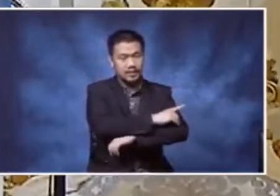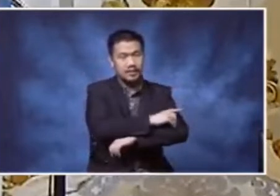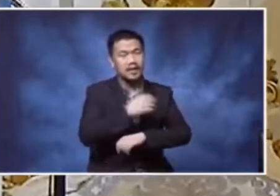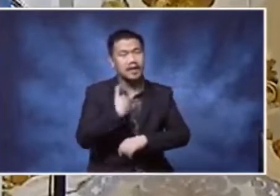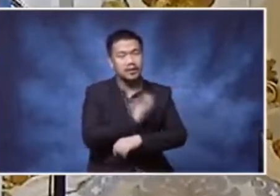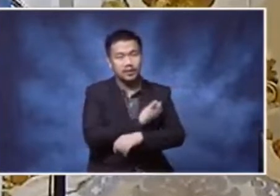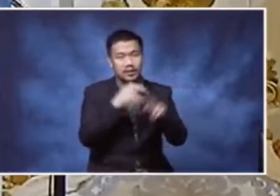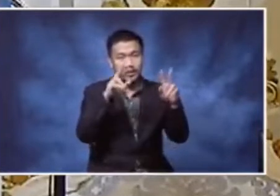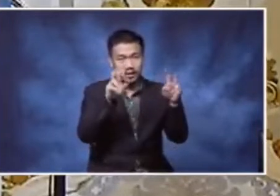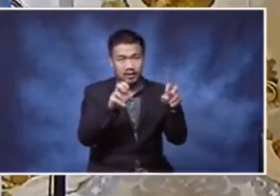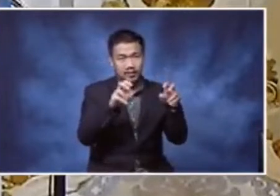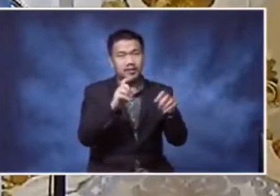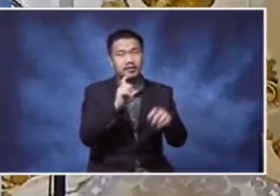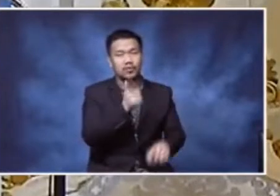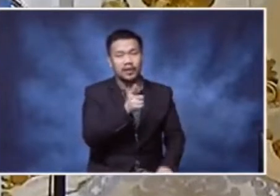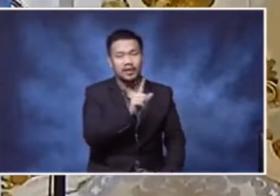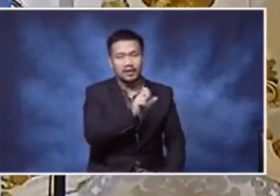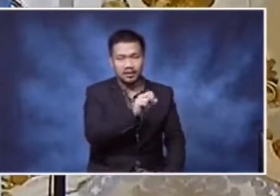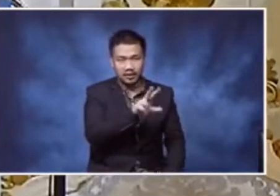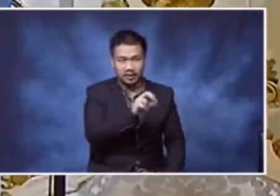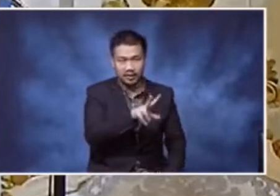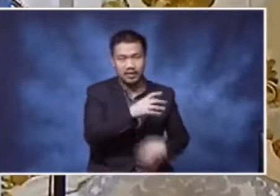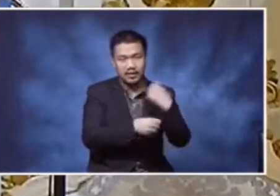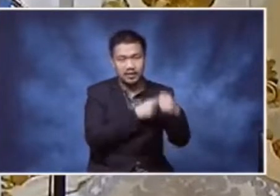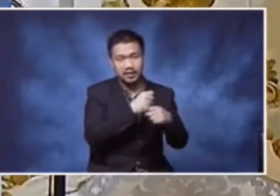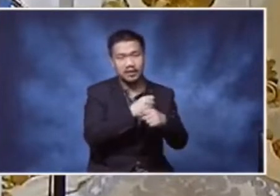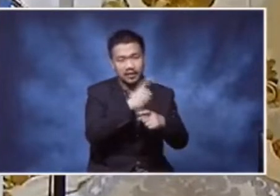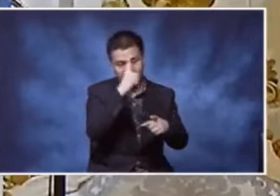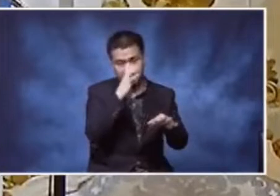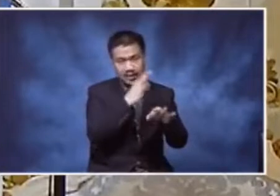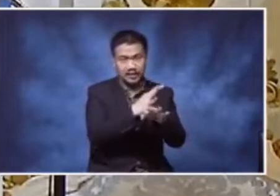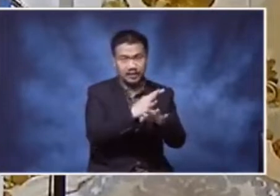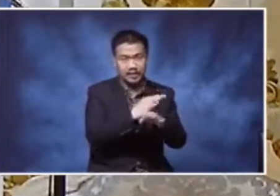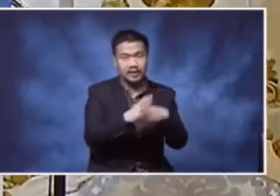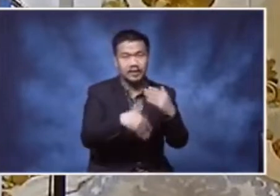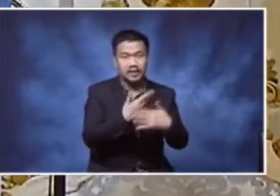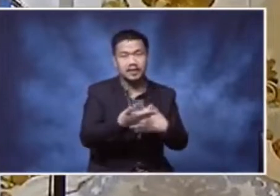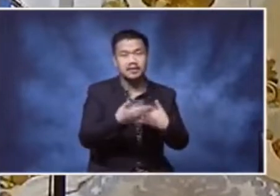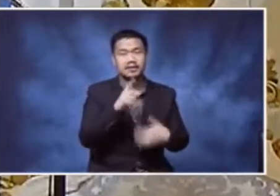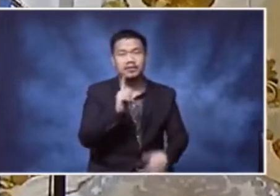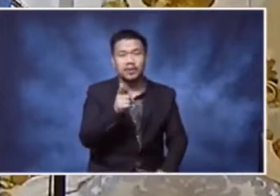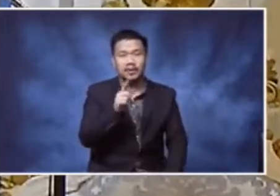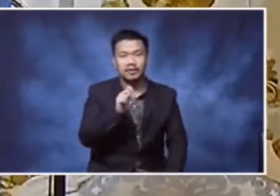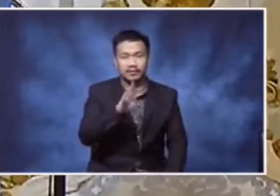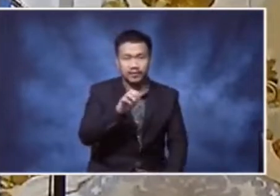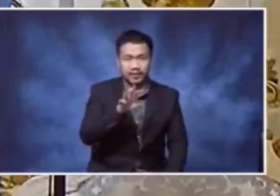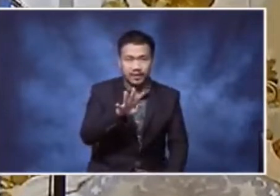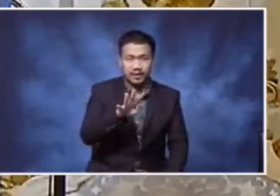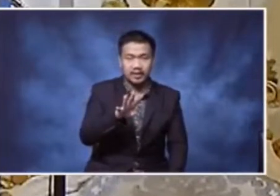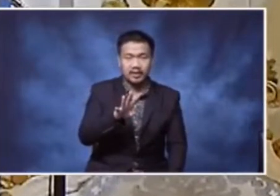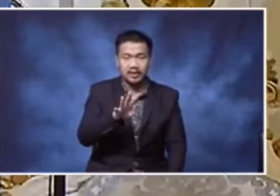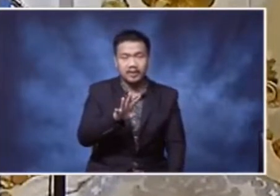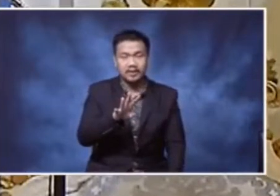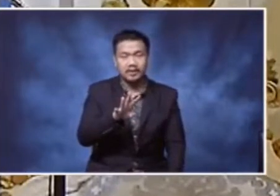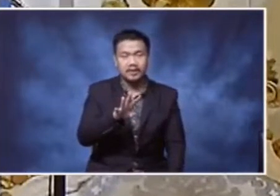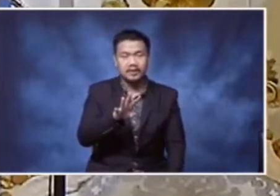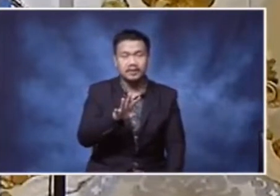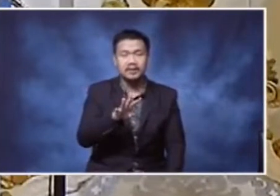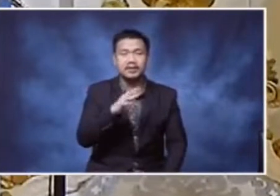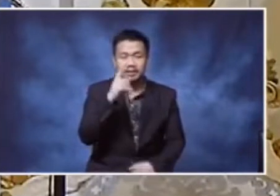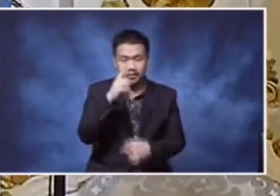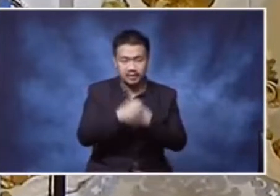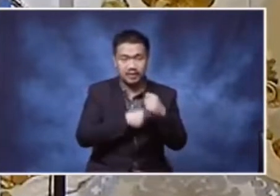paksa natin yung 2013, Year of Faith. Pangalawang araw, ang paksa natin ng